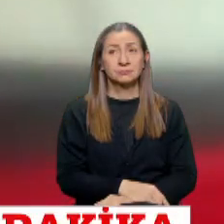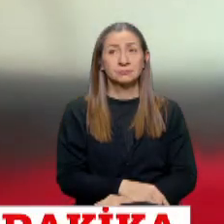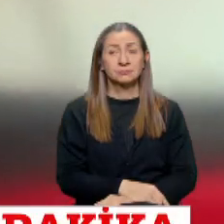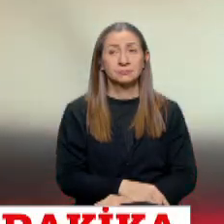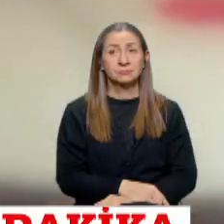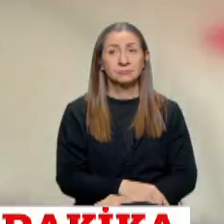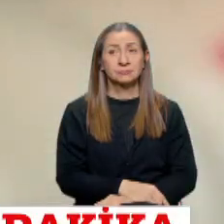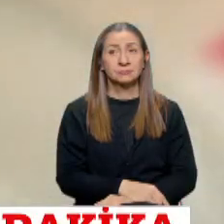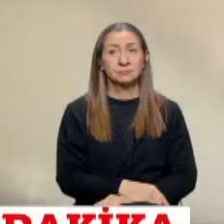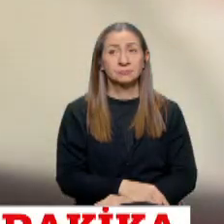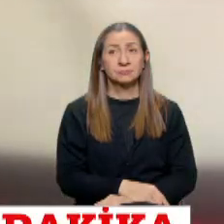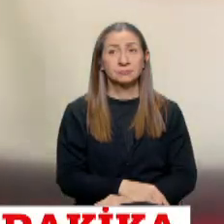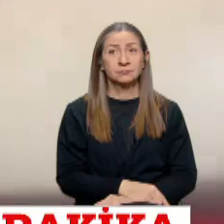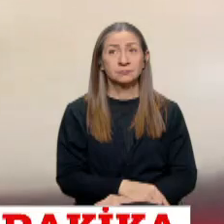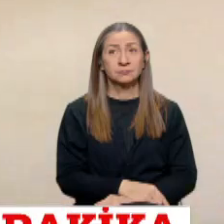maşallah.